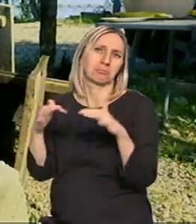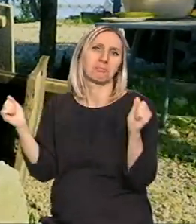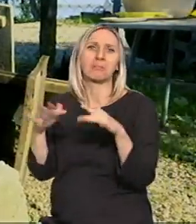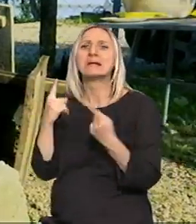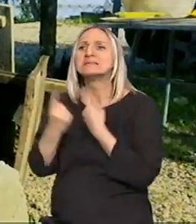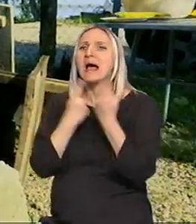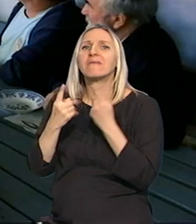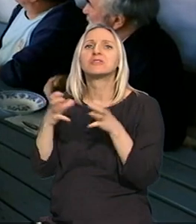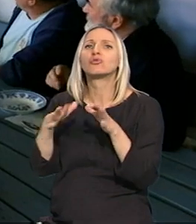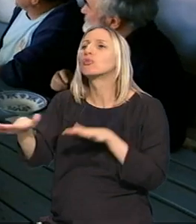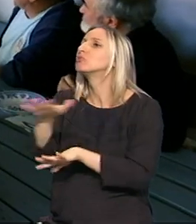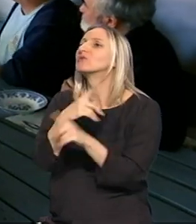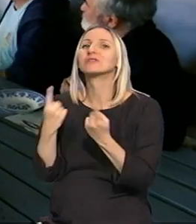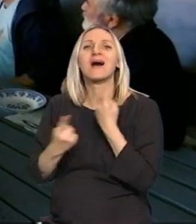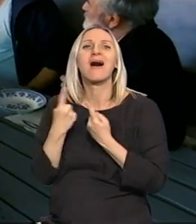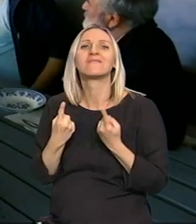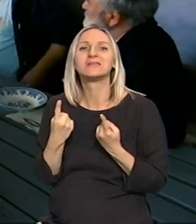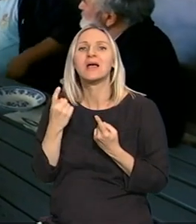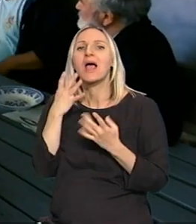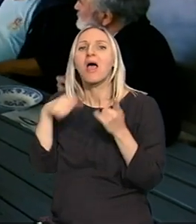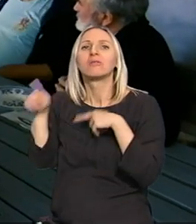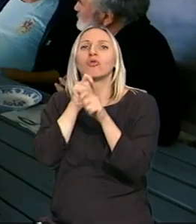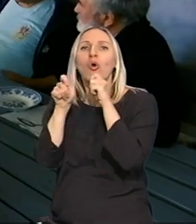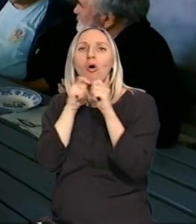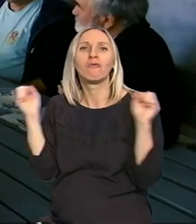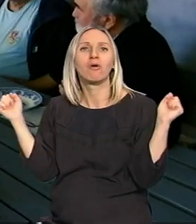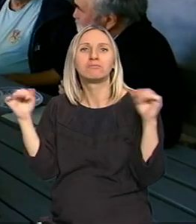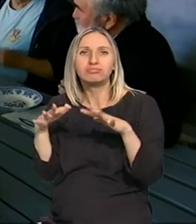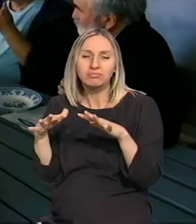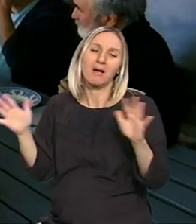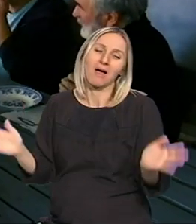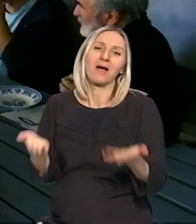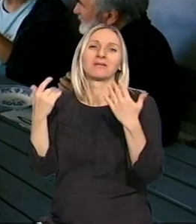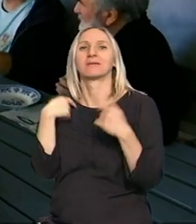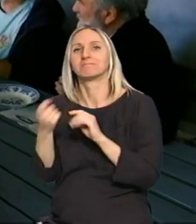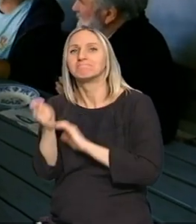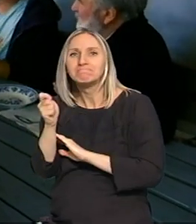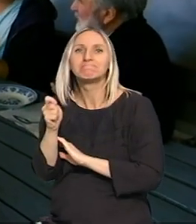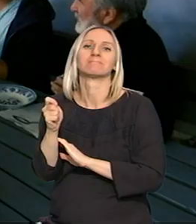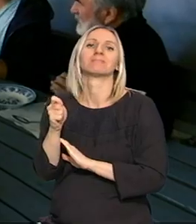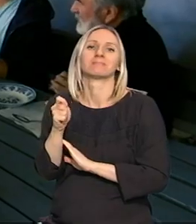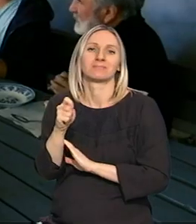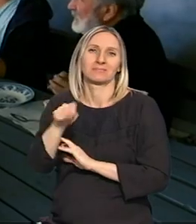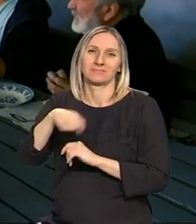Zavisi od društva, kad se skupimo, ajde i tako.